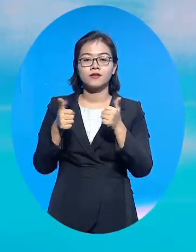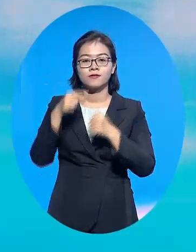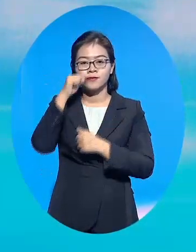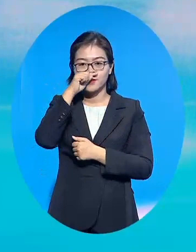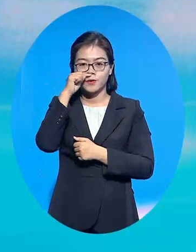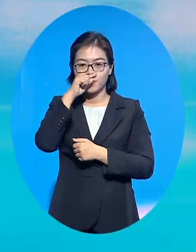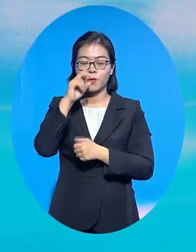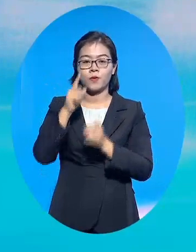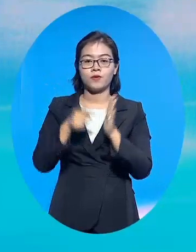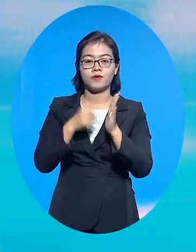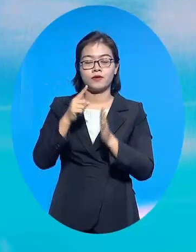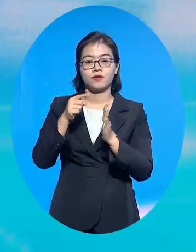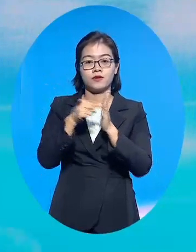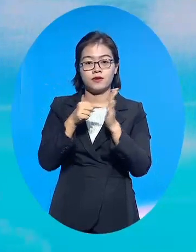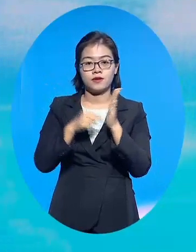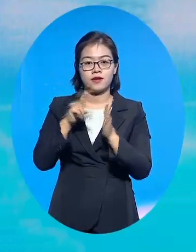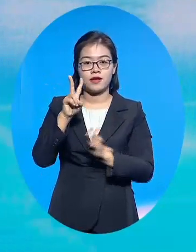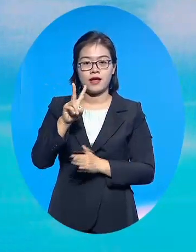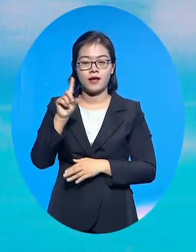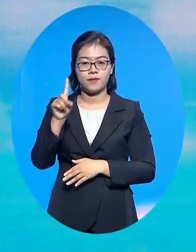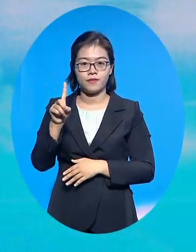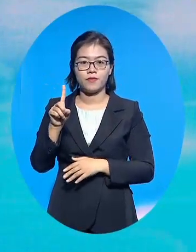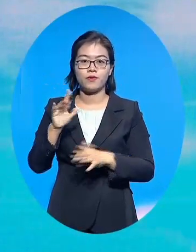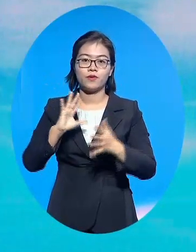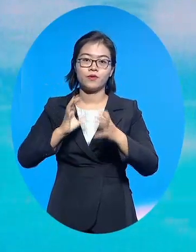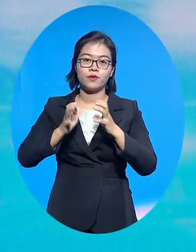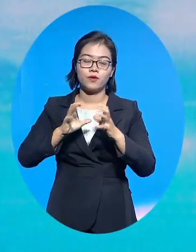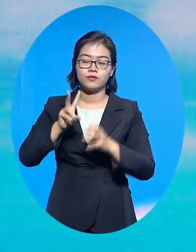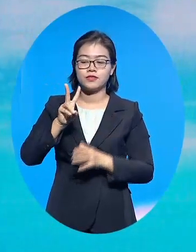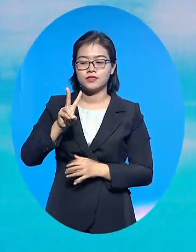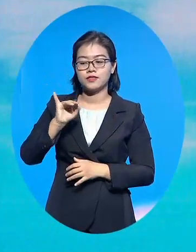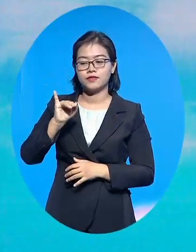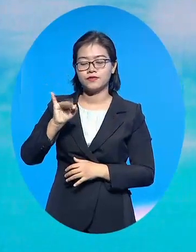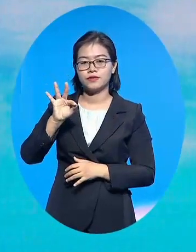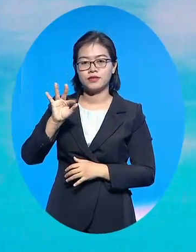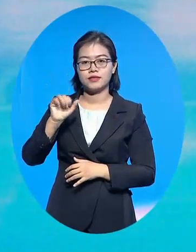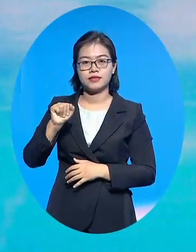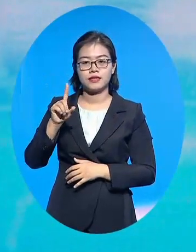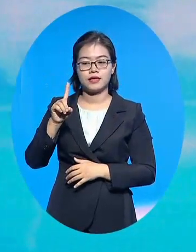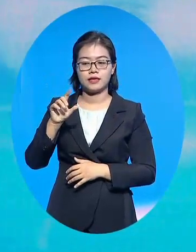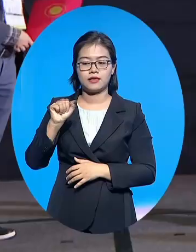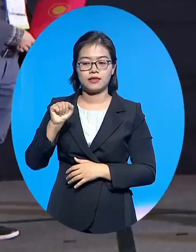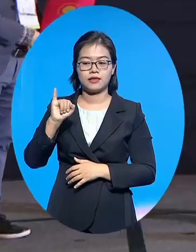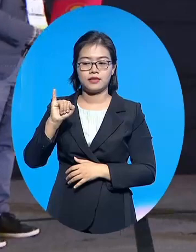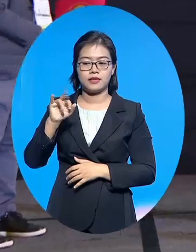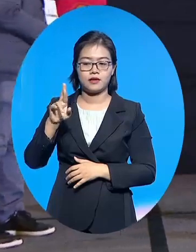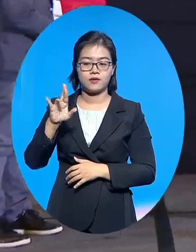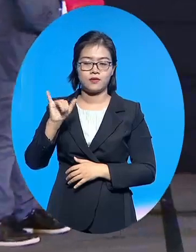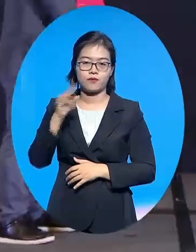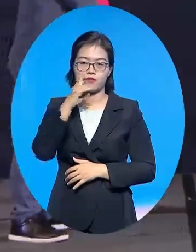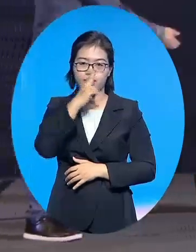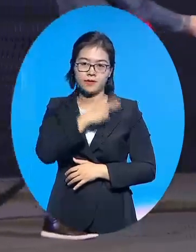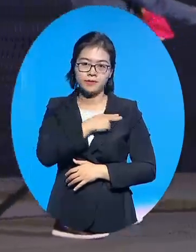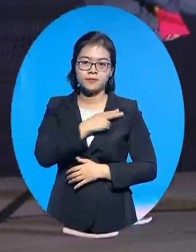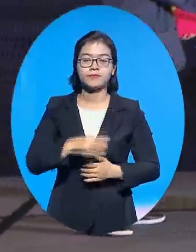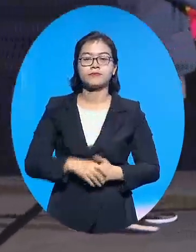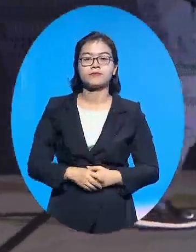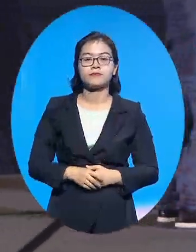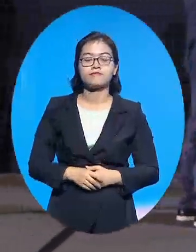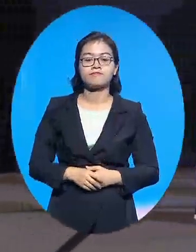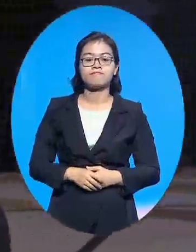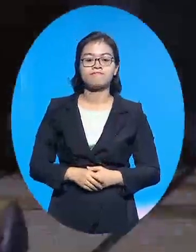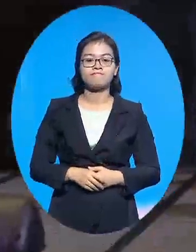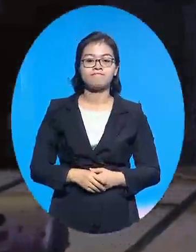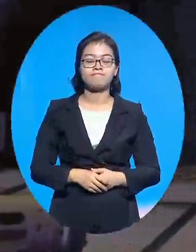21 với sản phẩm colosbaby của công ty cổ phần sữa vita dairy Việt Nam được đề cử là sản phẩm